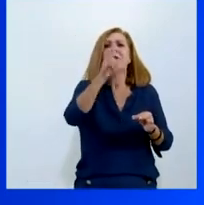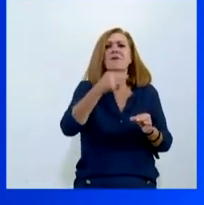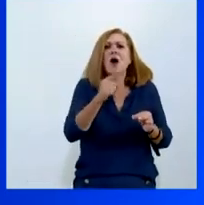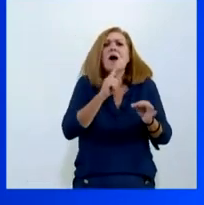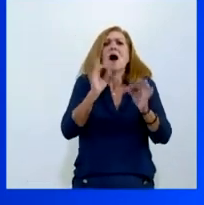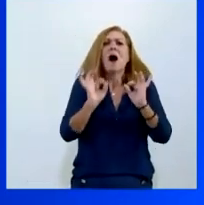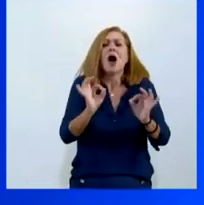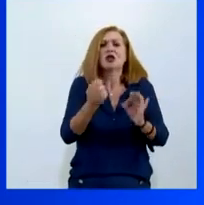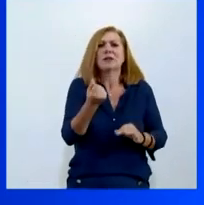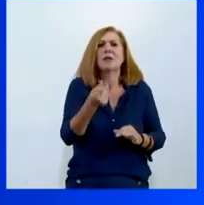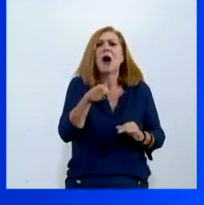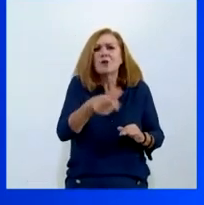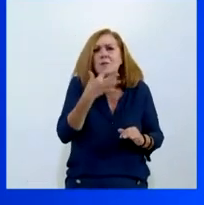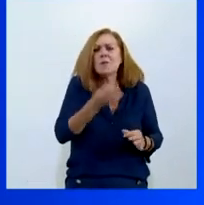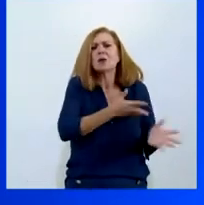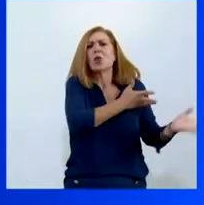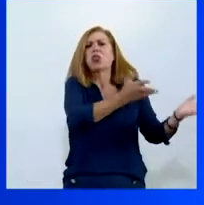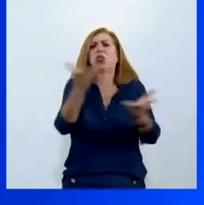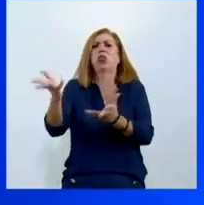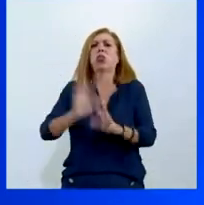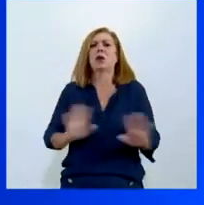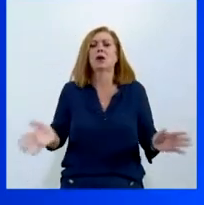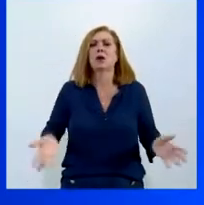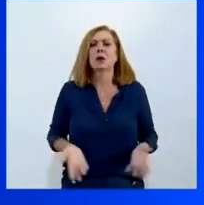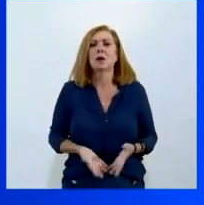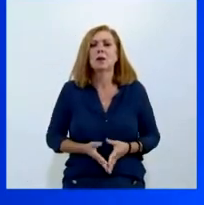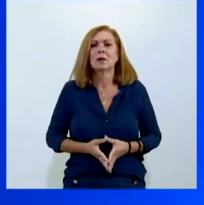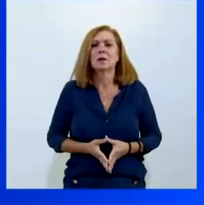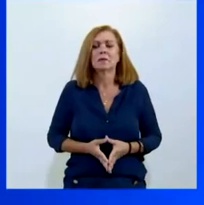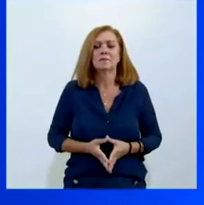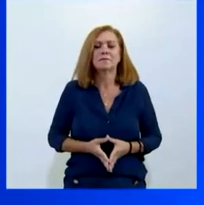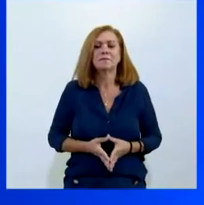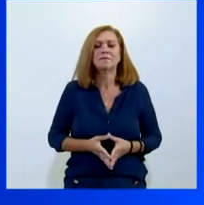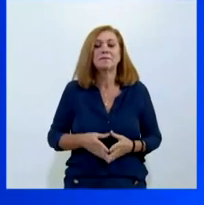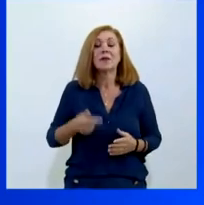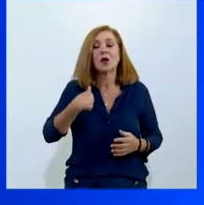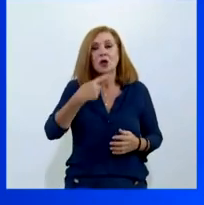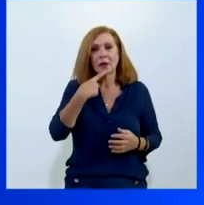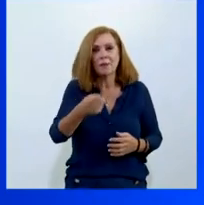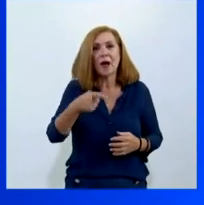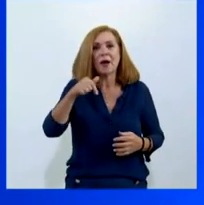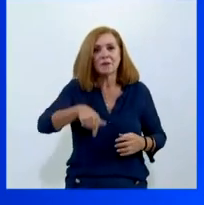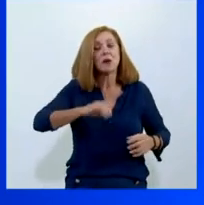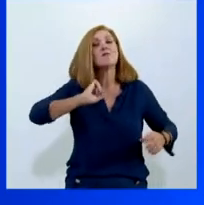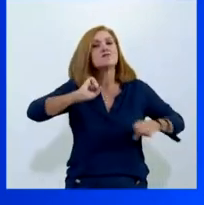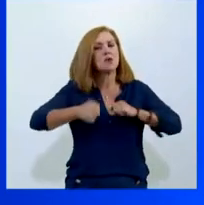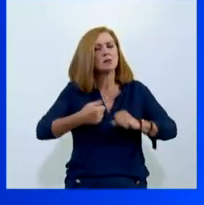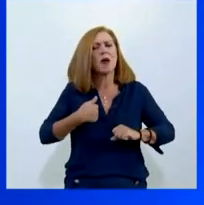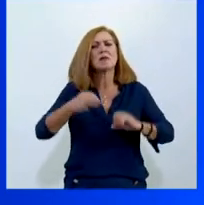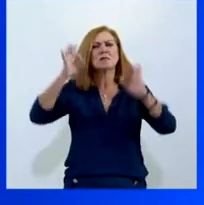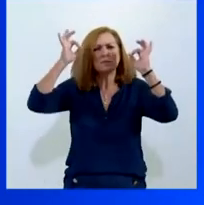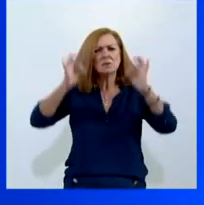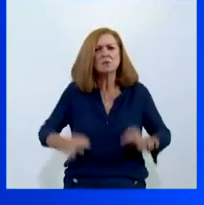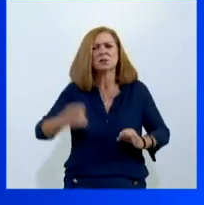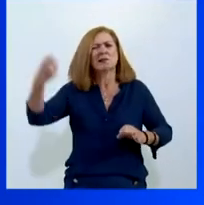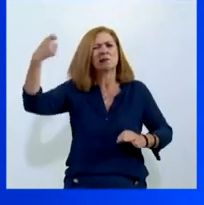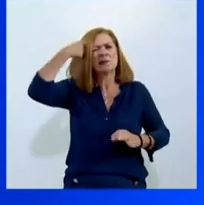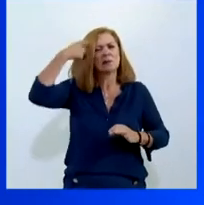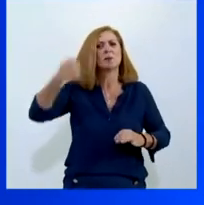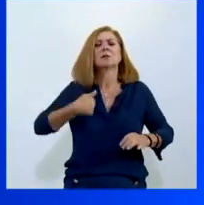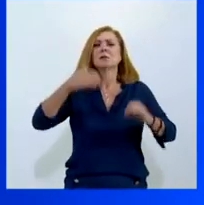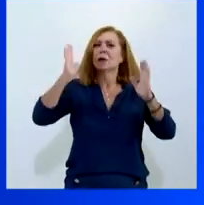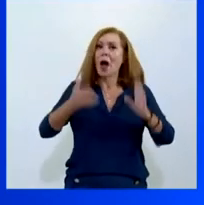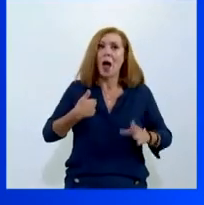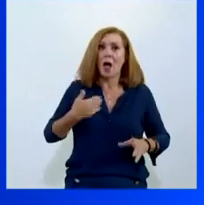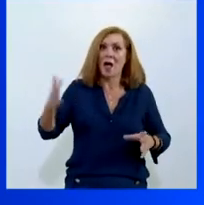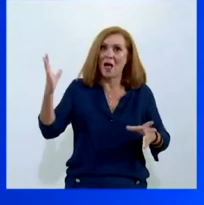εβδομάδες. Αυτό είναι κοροϊδία του καταναλωτή. Λοιπόν, είμαι αφασισμένος σε αυτή τη μάχη να τη δώσω. Δεν είναι εύκολο να την